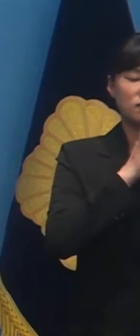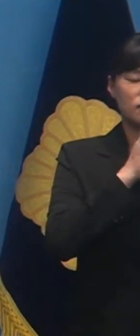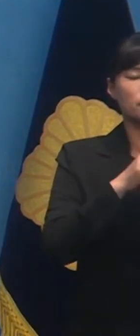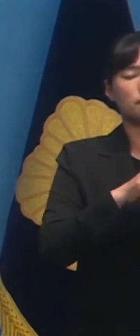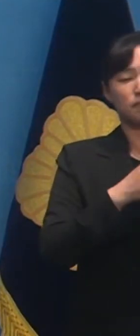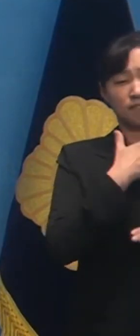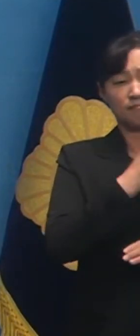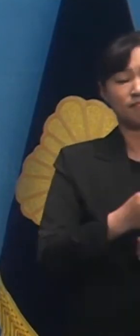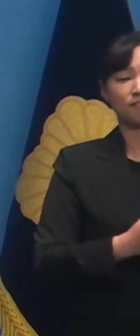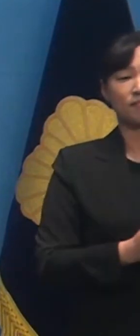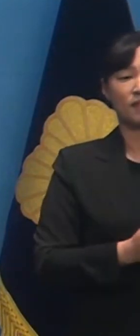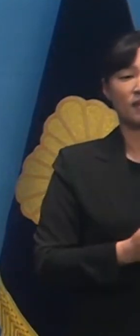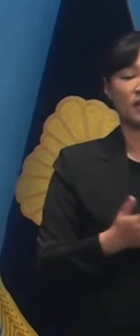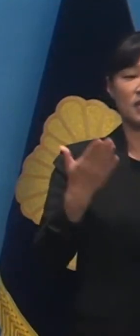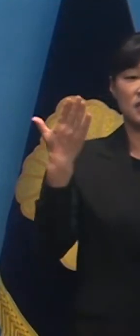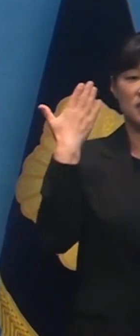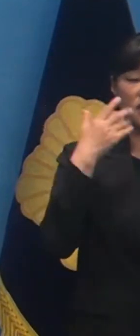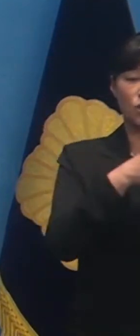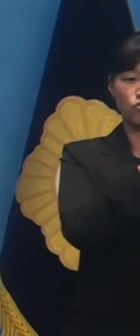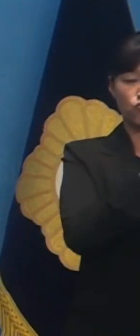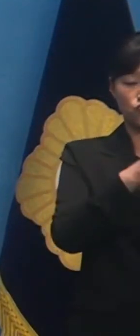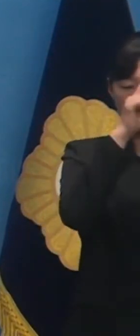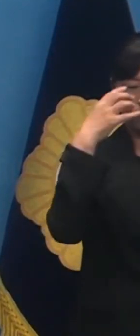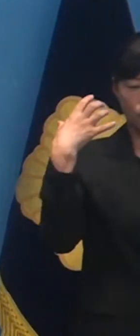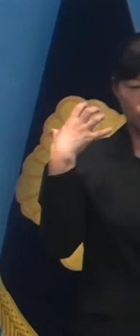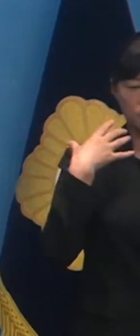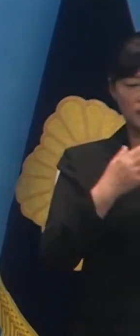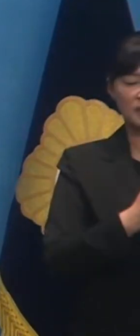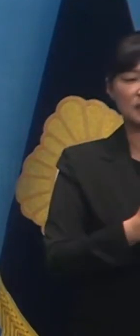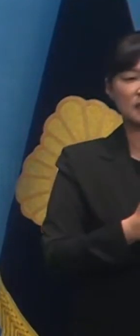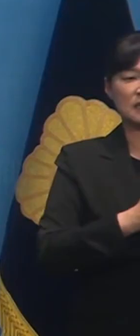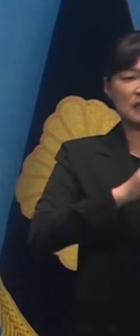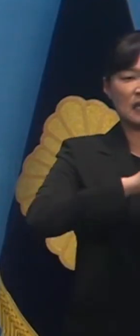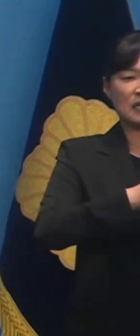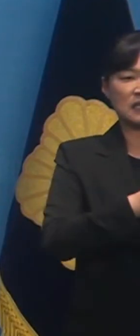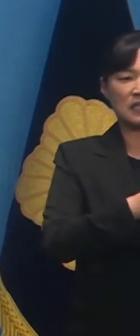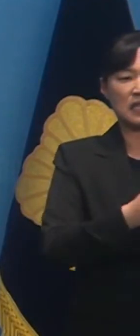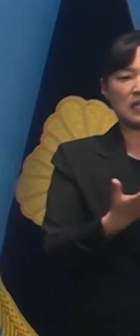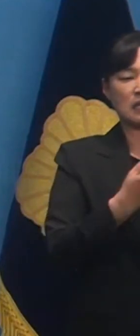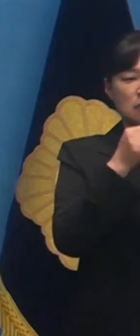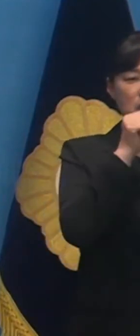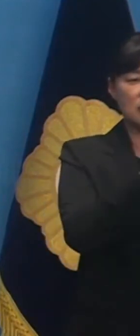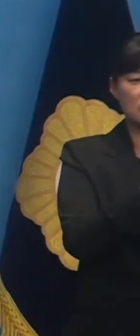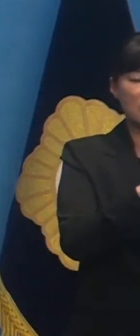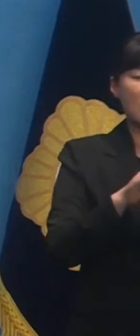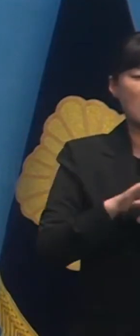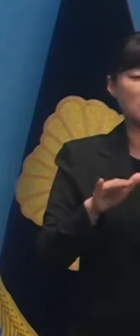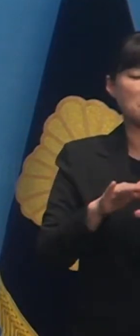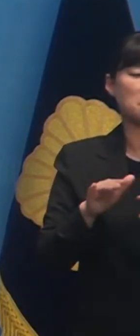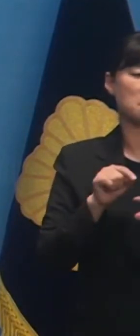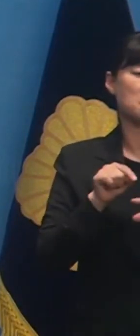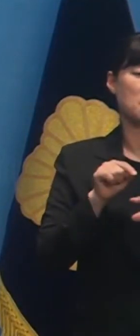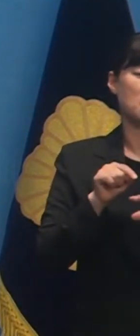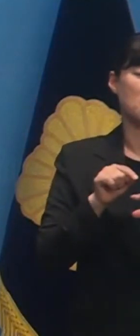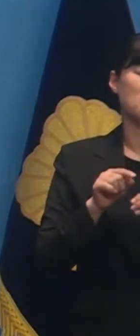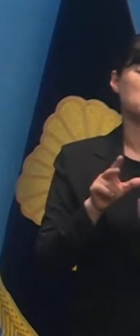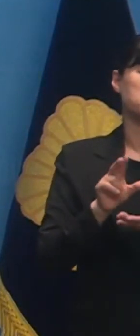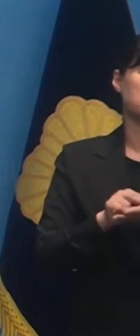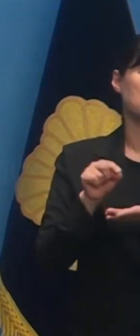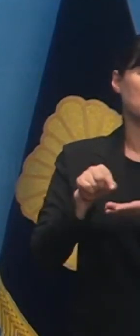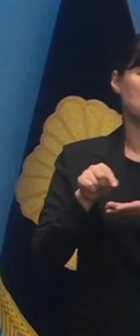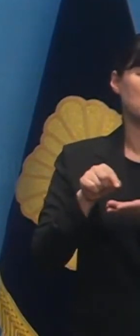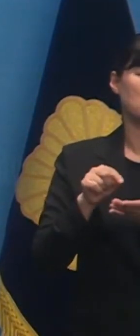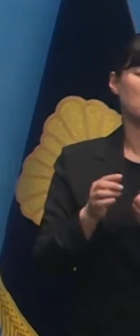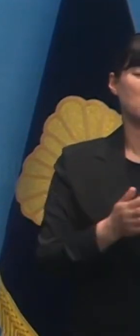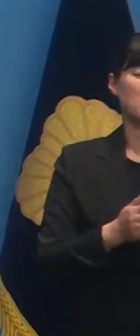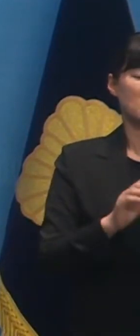바랍니다. 지난 윤석열 정권은 강제동원 문제를 해결하겠다며 내놓은 굴욕적인 제3자